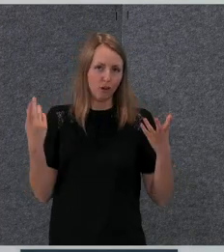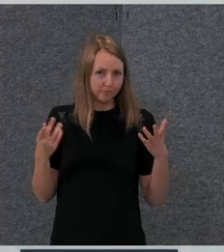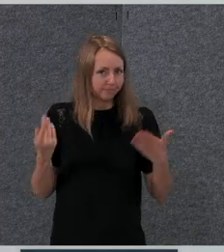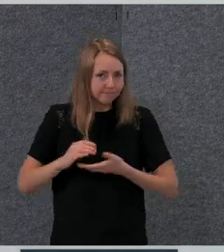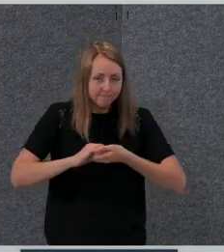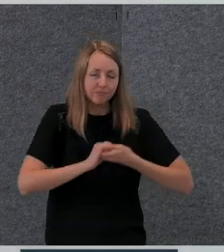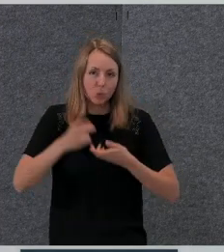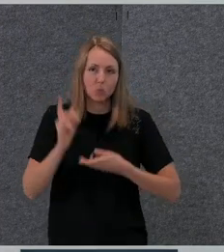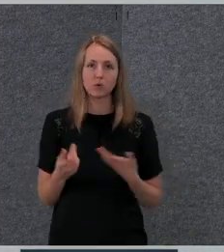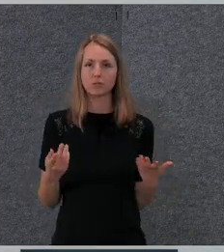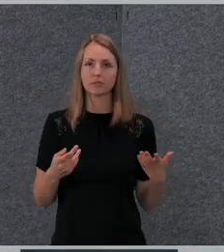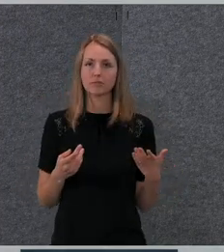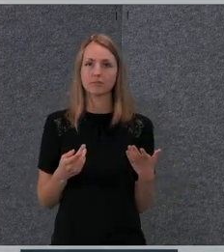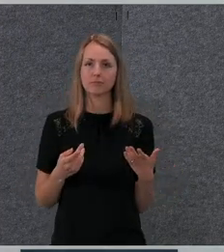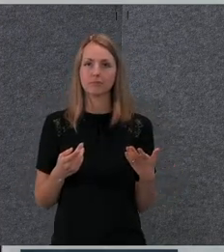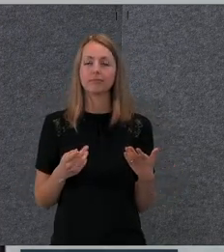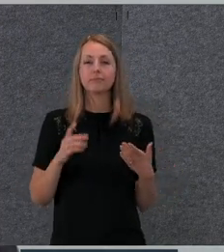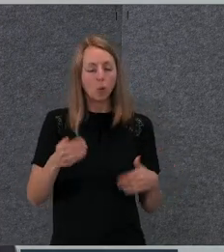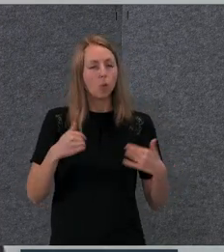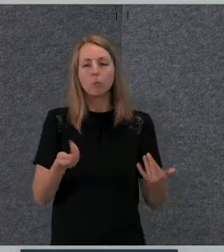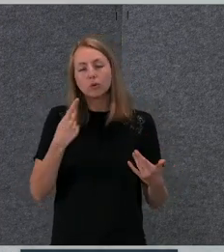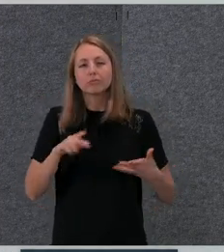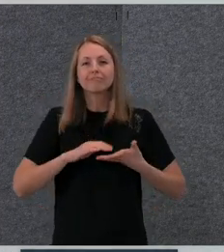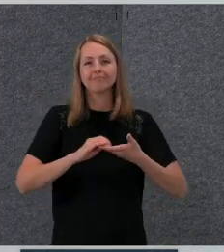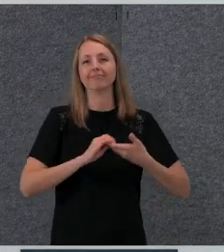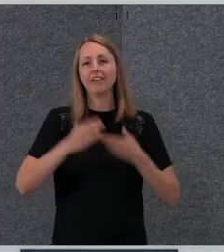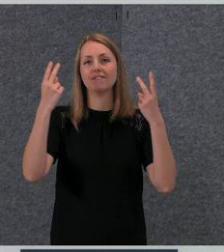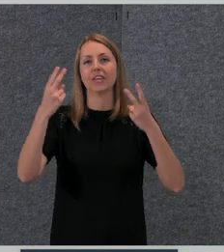realistisch ist, UK, come back, please. Okay,